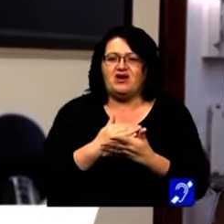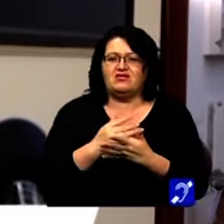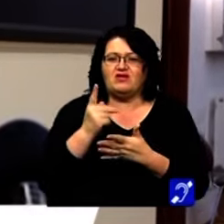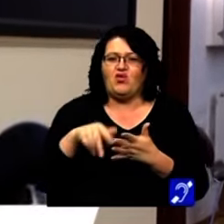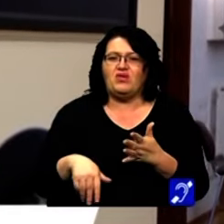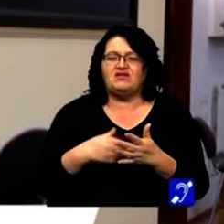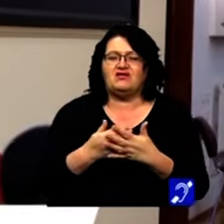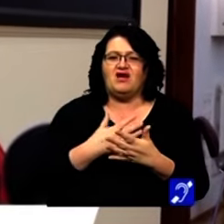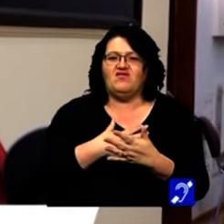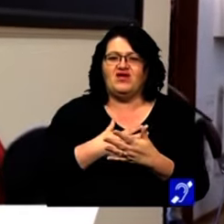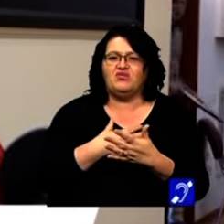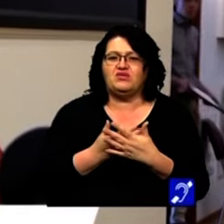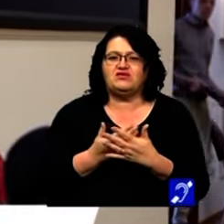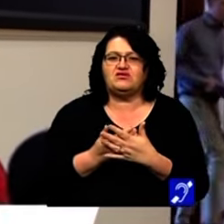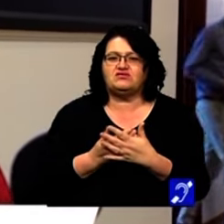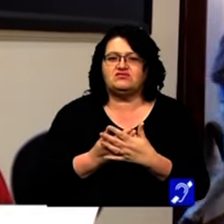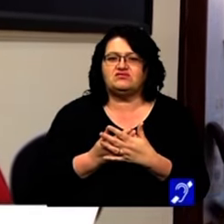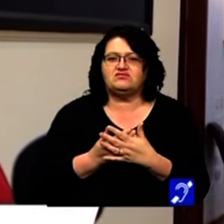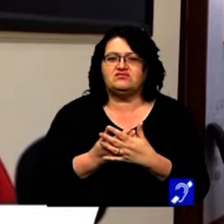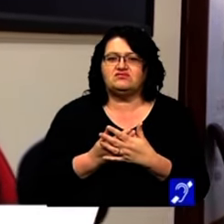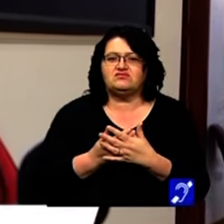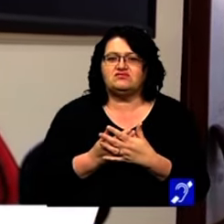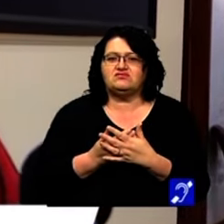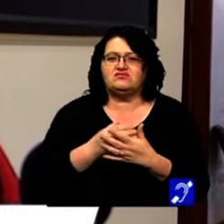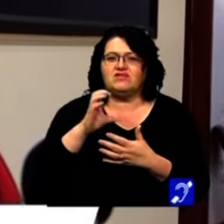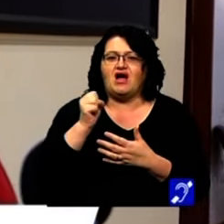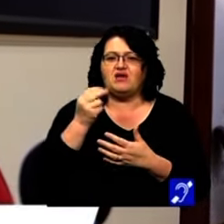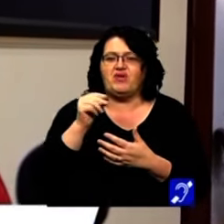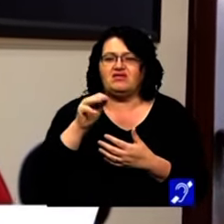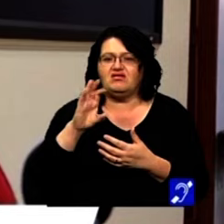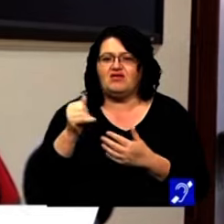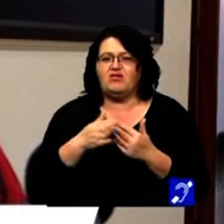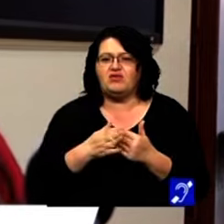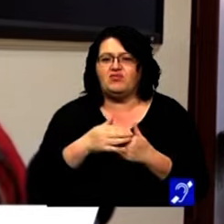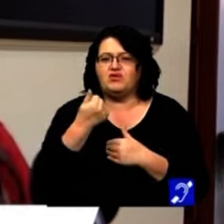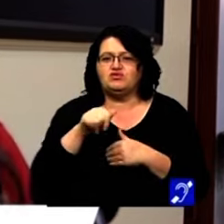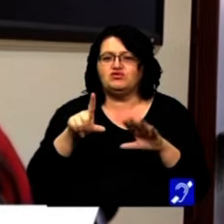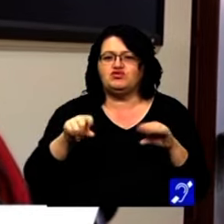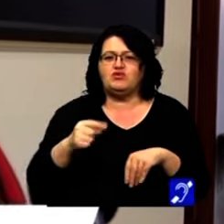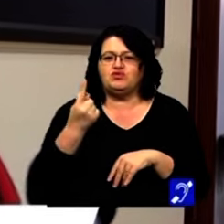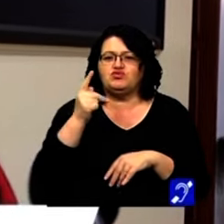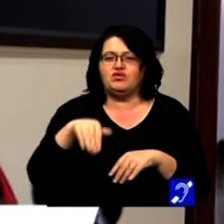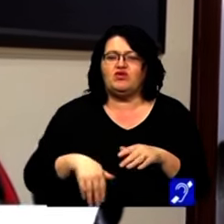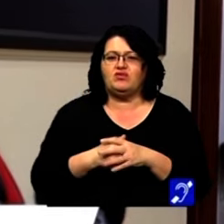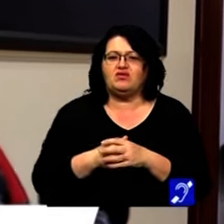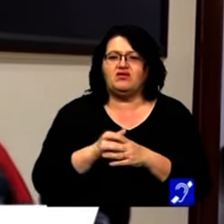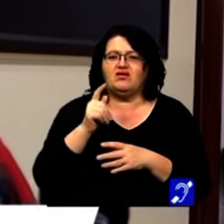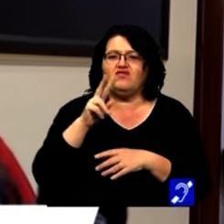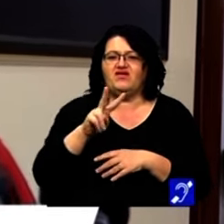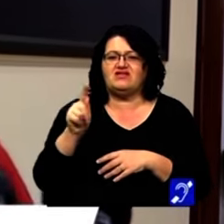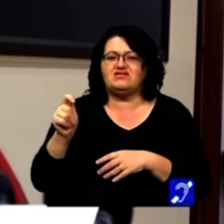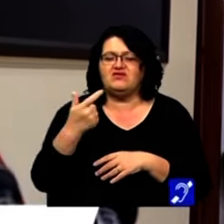se împart, avem pe Via Carpatica aproximativ 171 de kilometri, Via